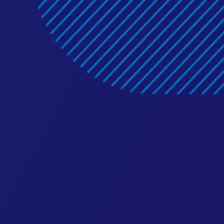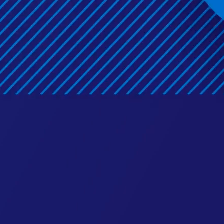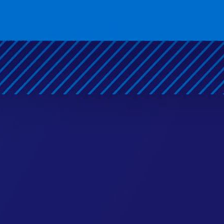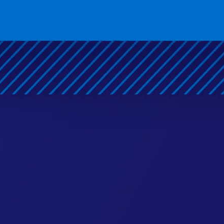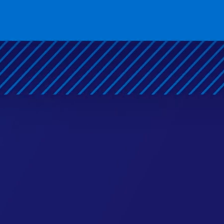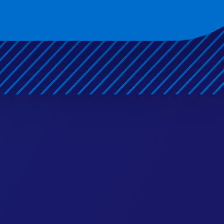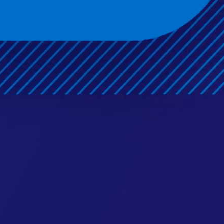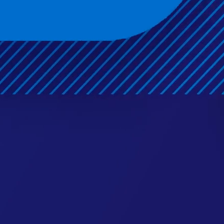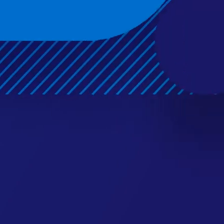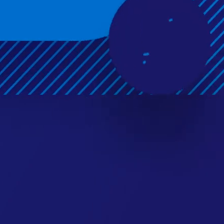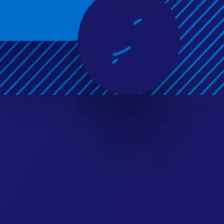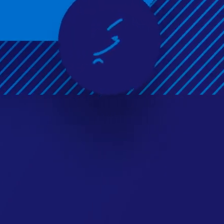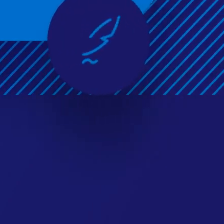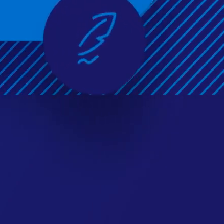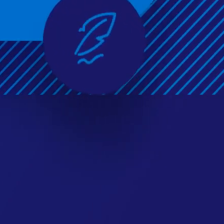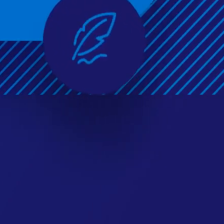bu